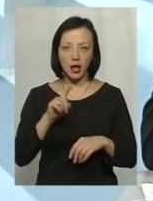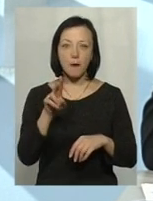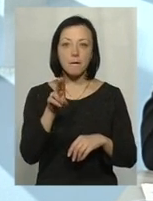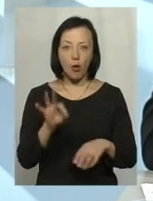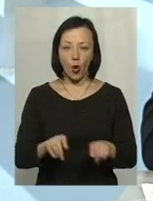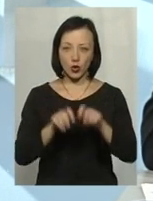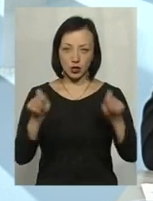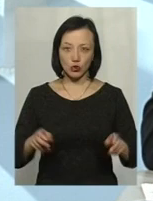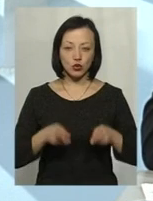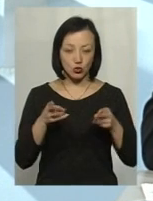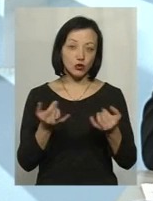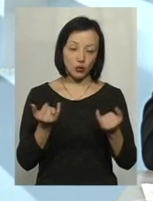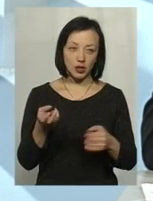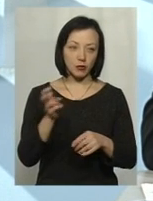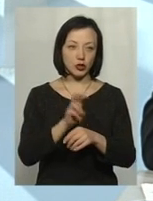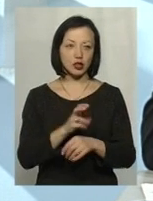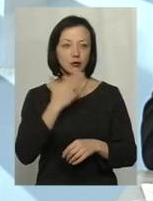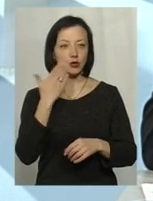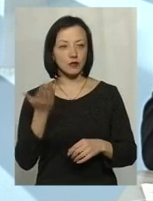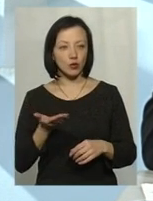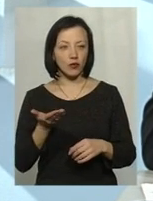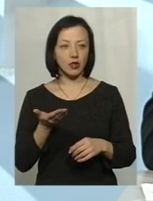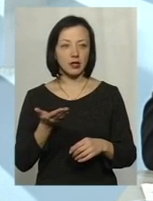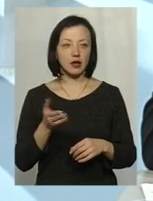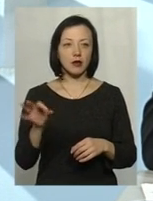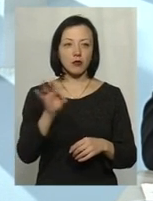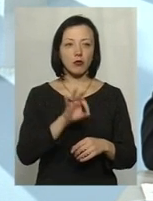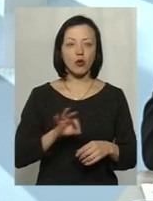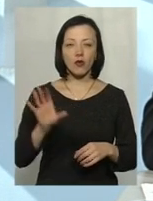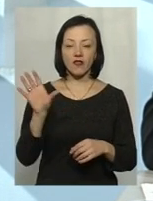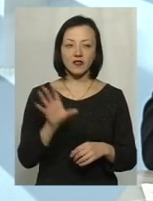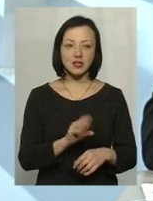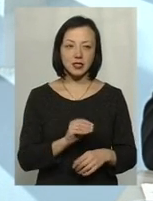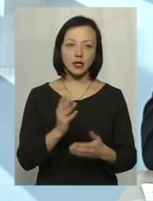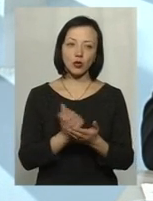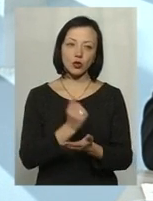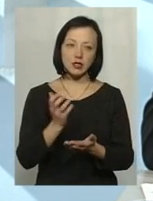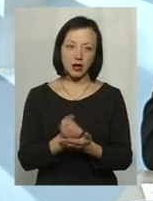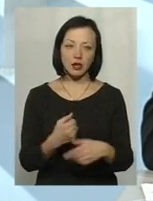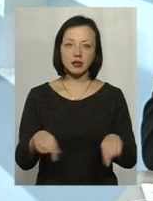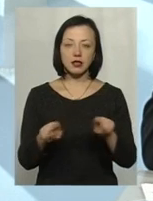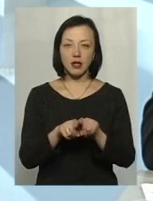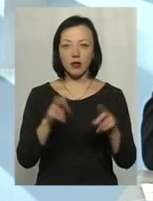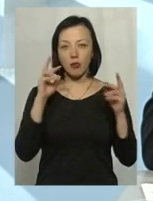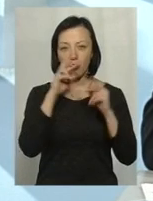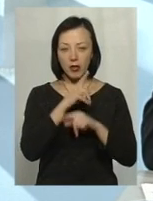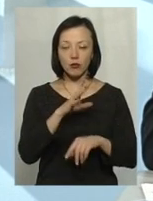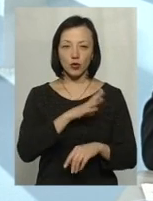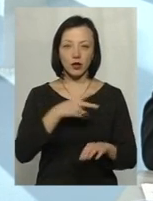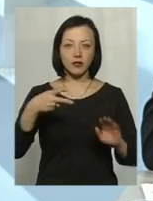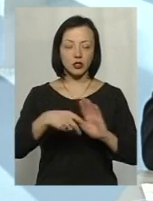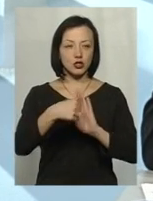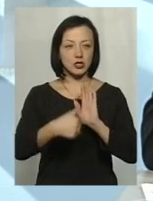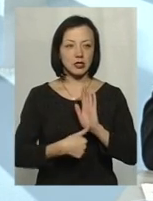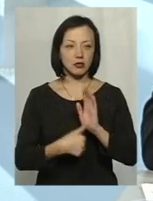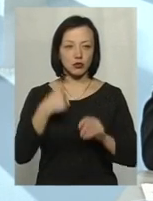Тому сьогодні ми прийшли також прозвітувати про ті всі як і досягнення, так і прорахунки, які були в 2016